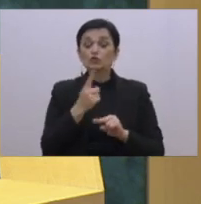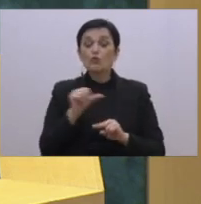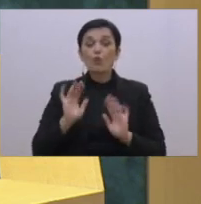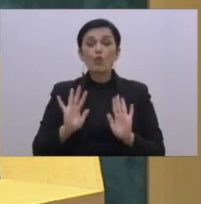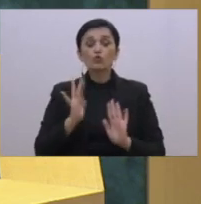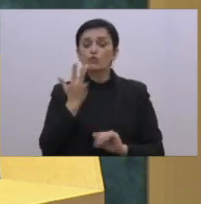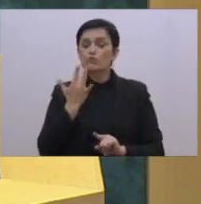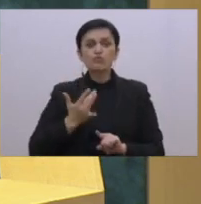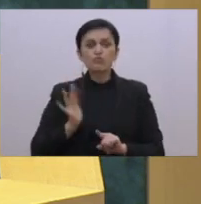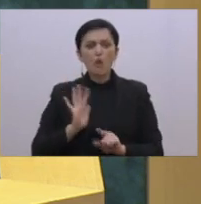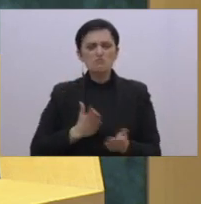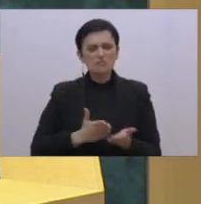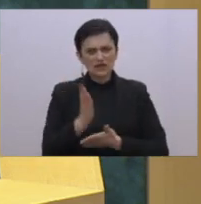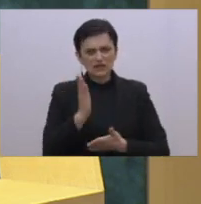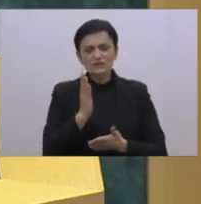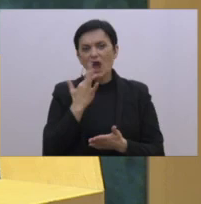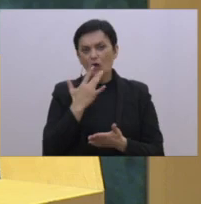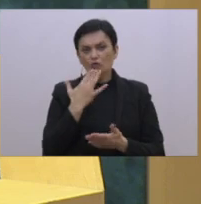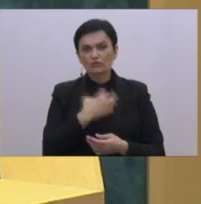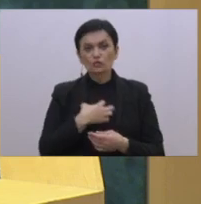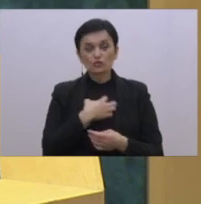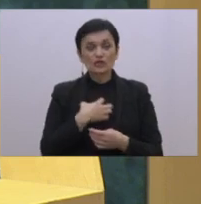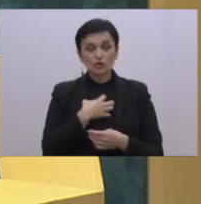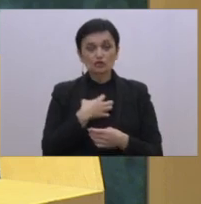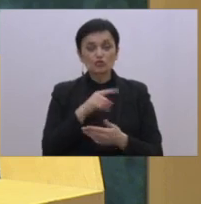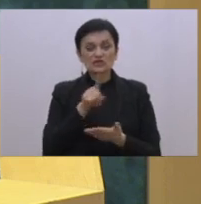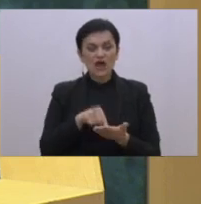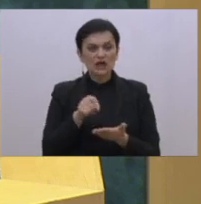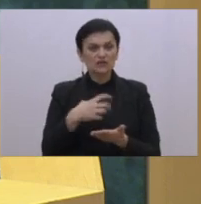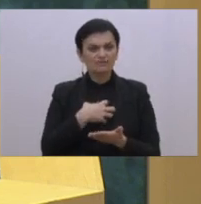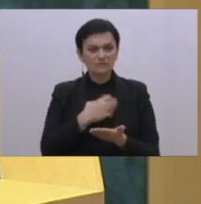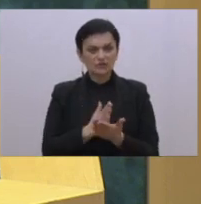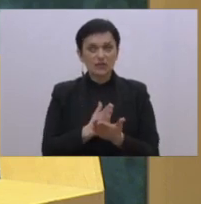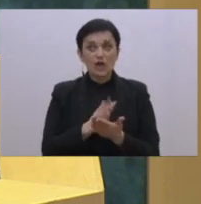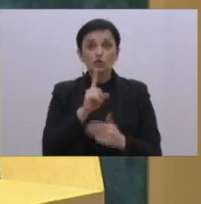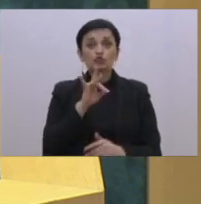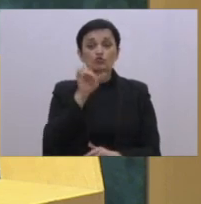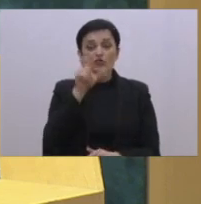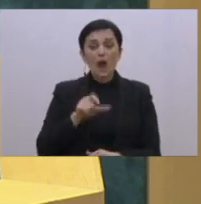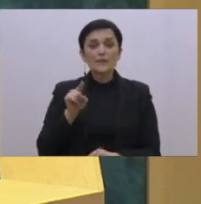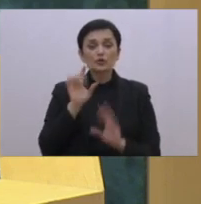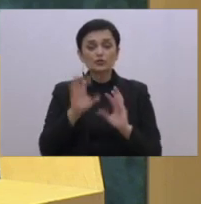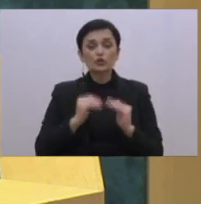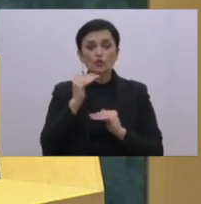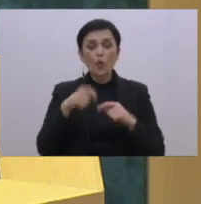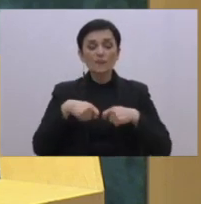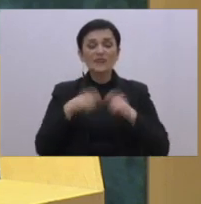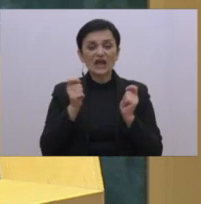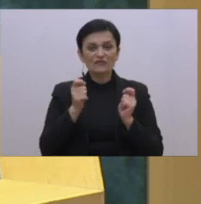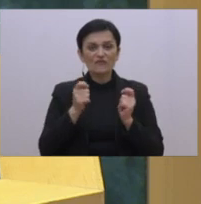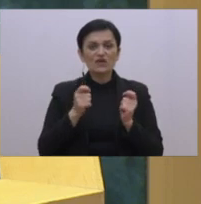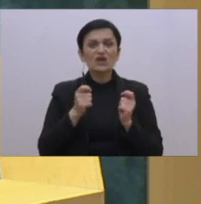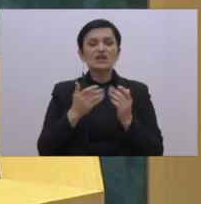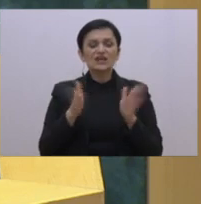პოლიტიკური, არამედ პრინციპული, ეროვნული მნიშვნელობის საკითხია. სალომე ზურაბიშვილს კონსტიტუციის დარღვევაზე